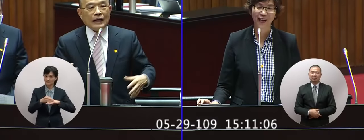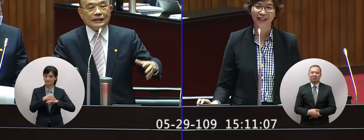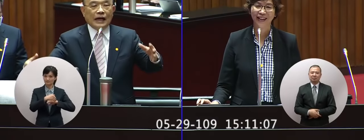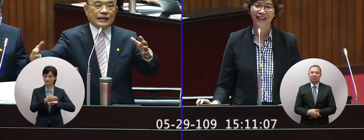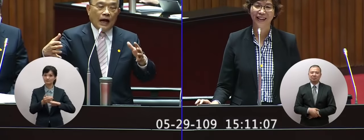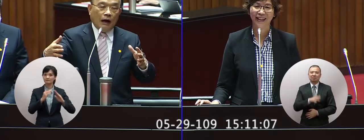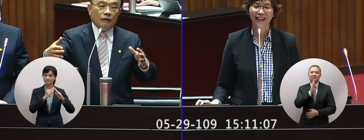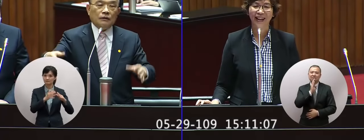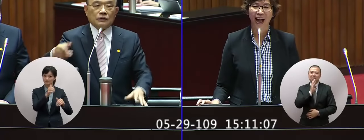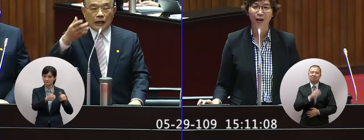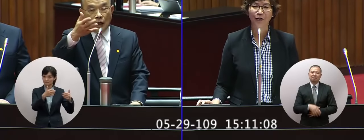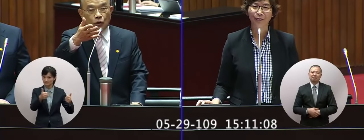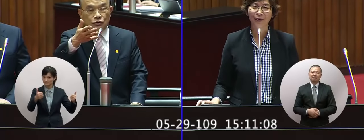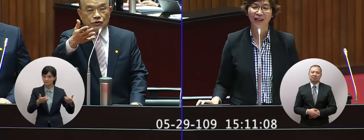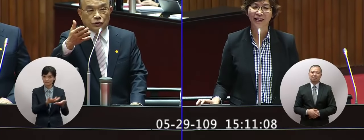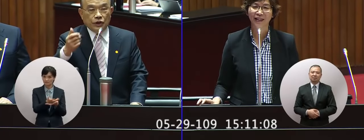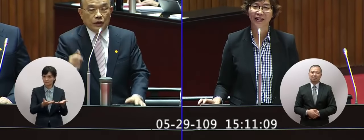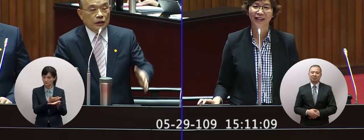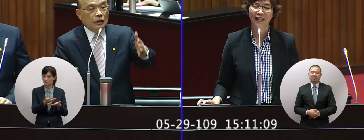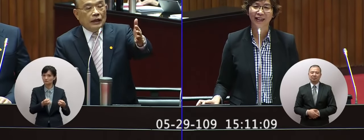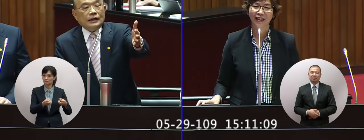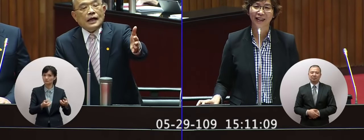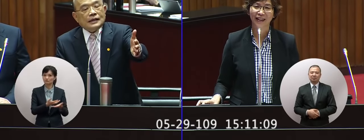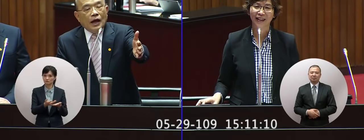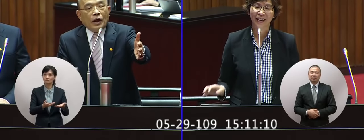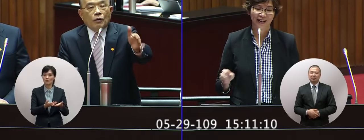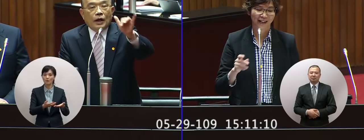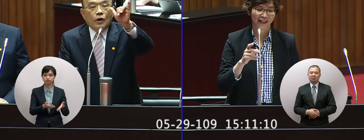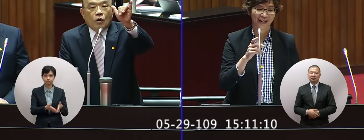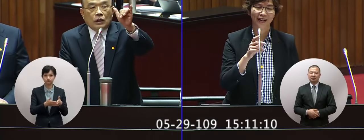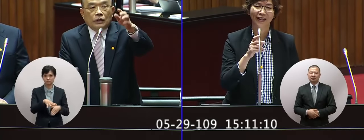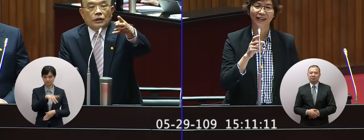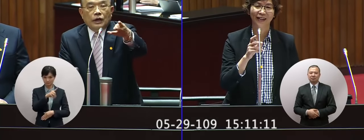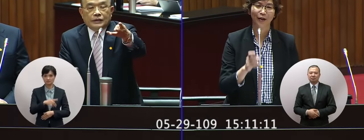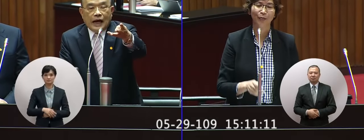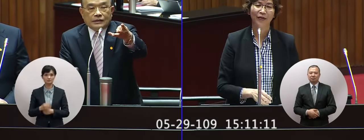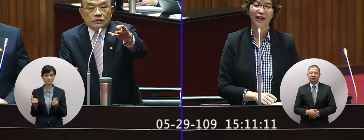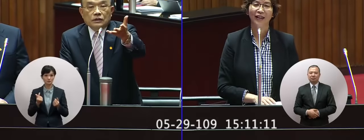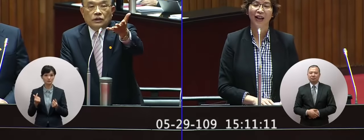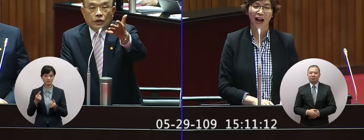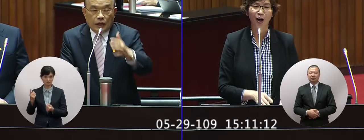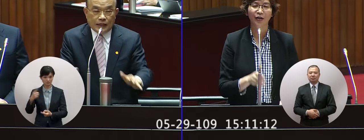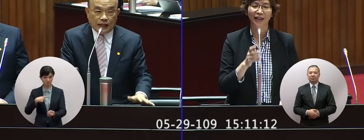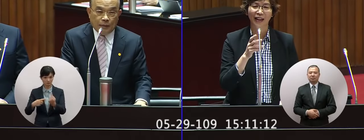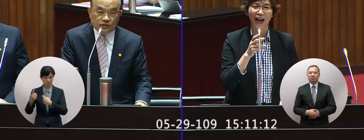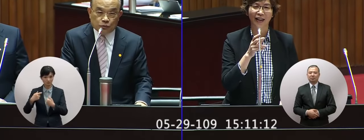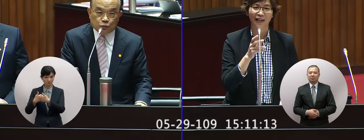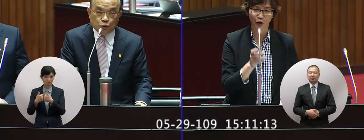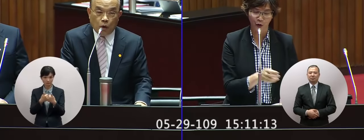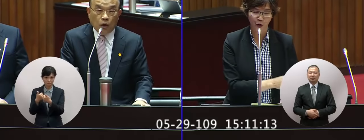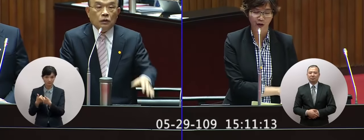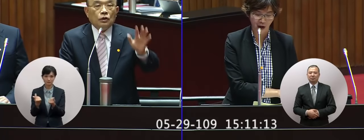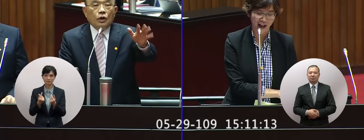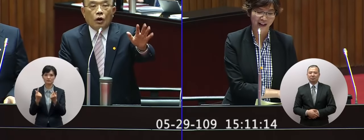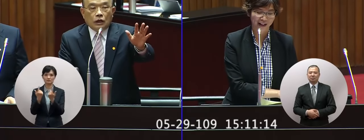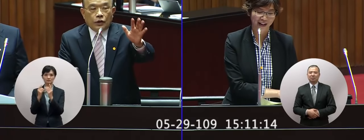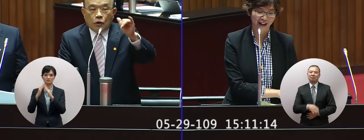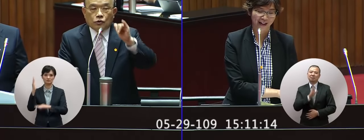通啊，大家讲好。刚才我只举例，来参加院会6个院辖市，你也在台北市服务